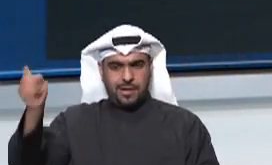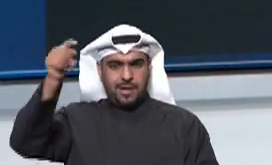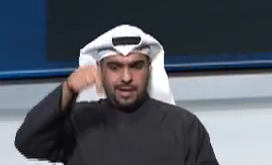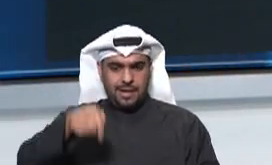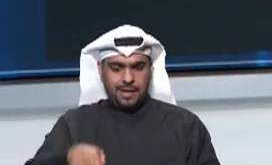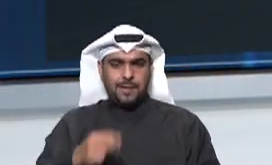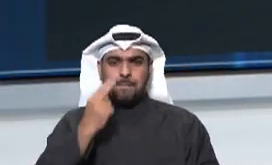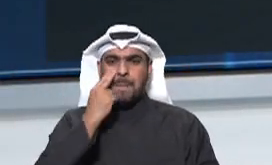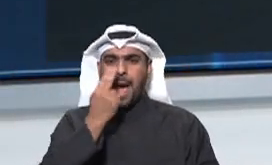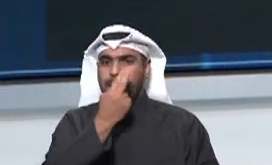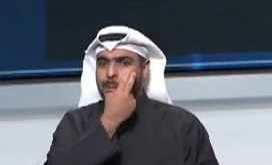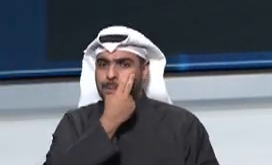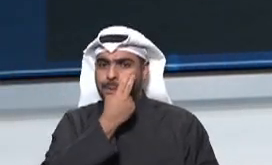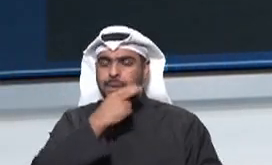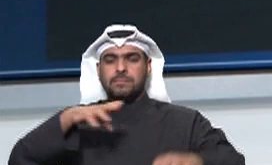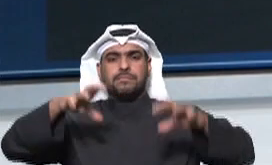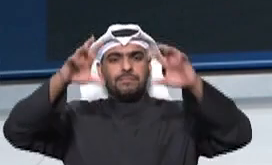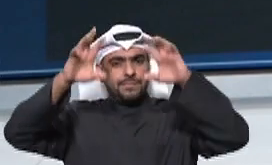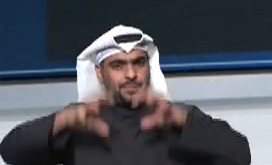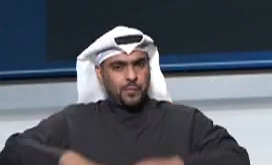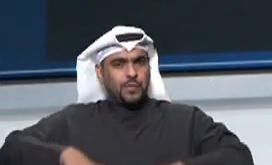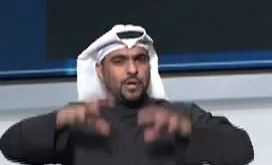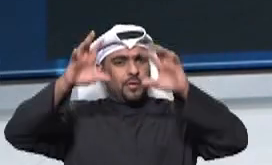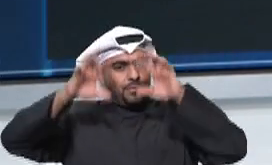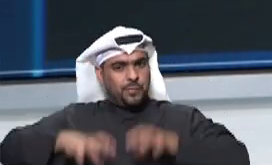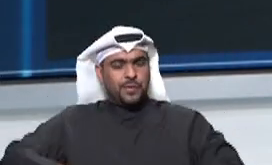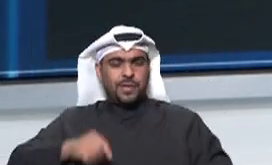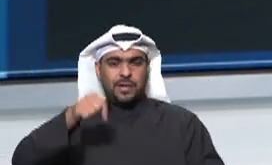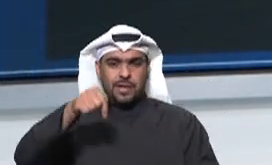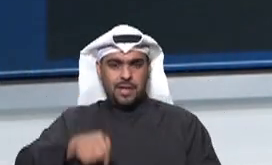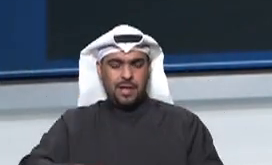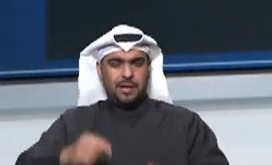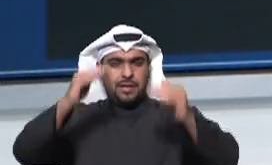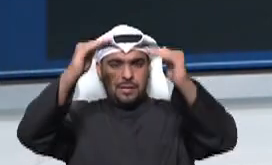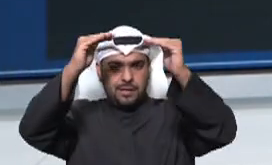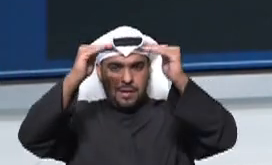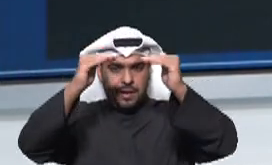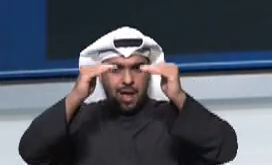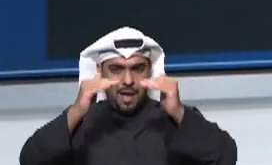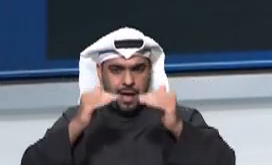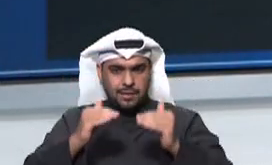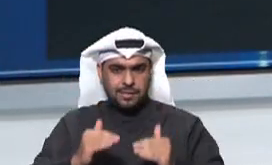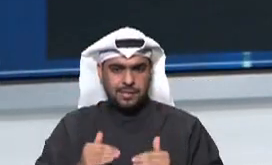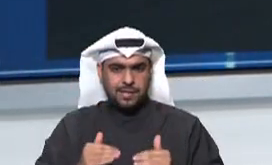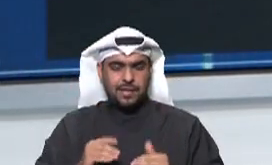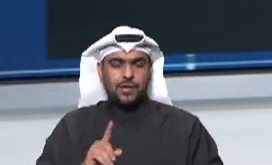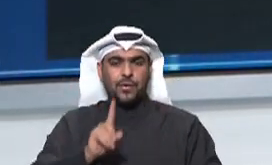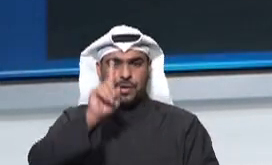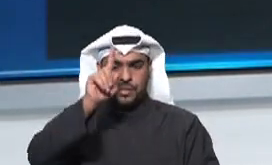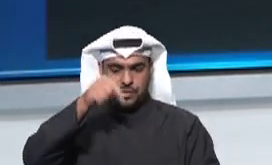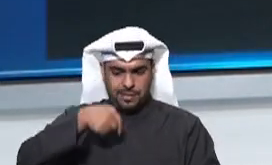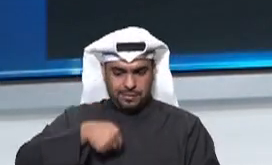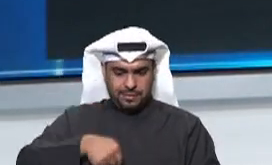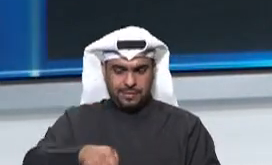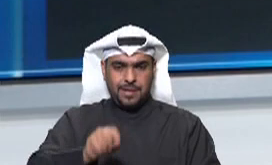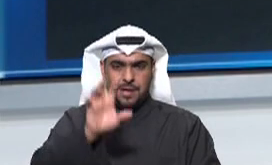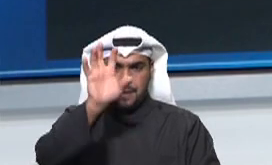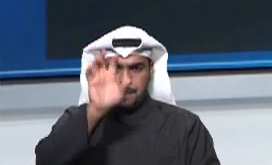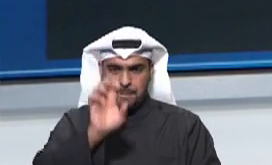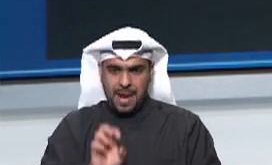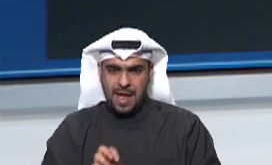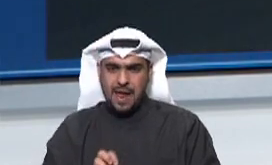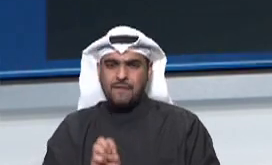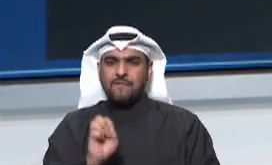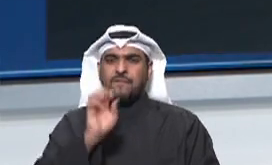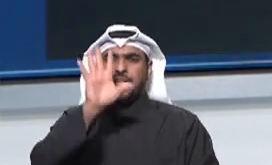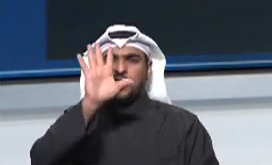الغد أيضا راح تكون ويانا موجودة، لكن فرص الأمطار تراجعت تدريجيا وراح تتراجع أكثر خلال الساعات القليلة المقبلة. ويوم الغد كميات